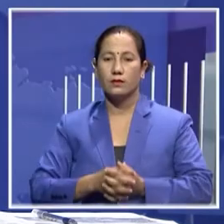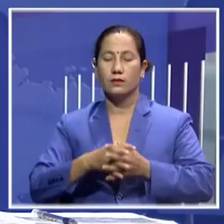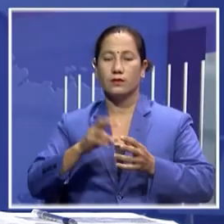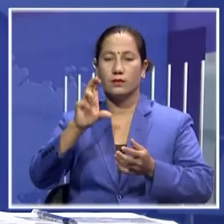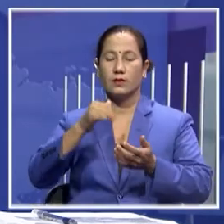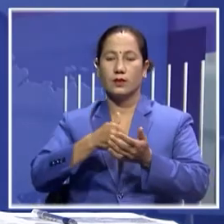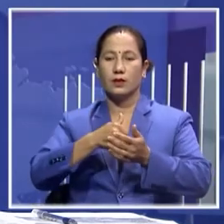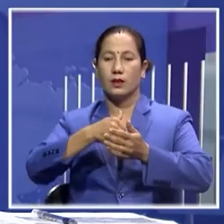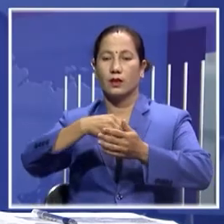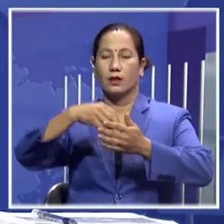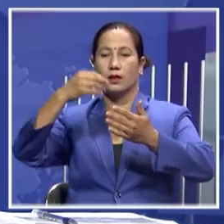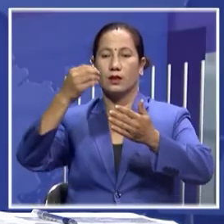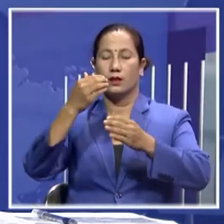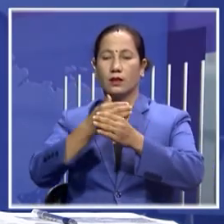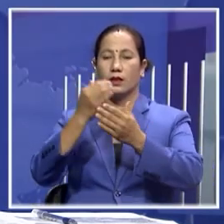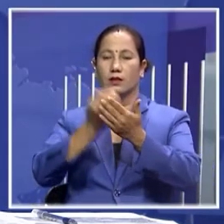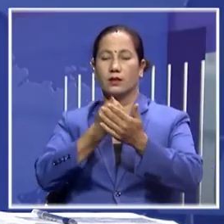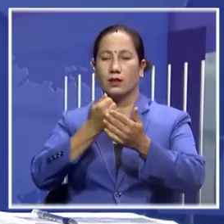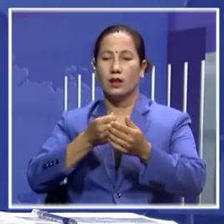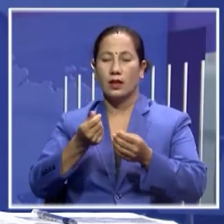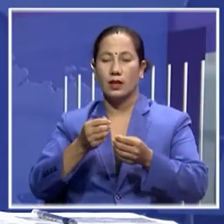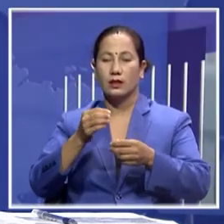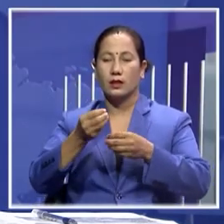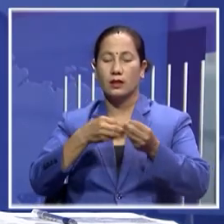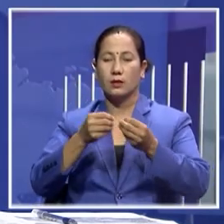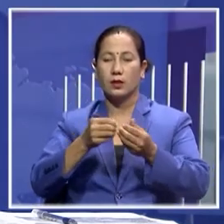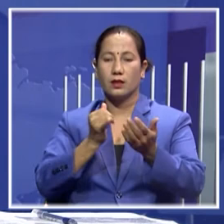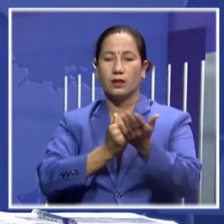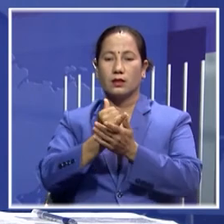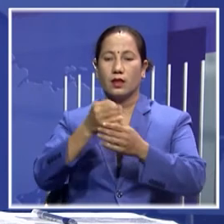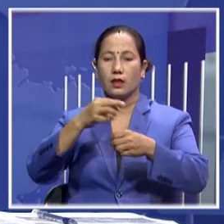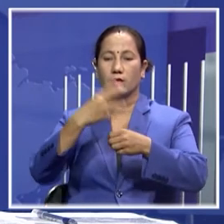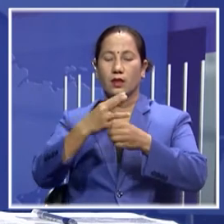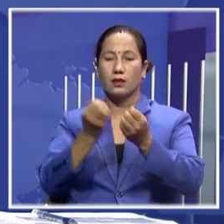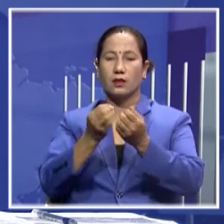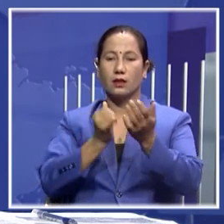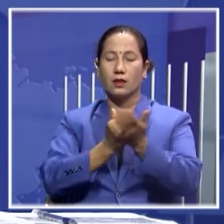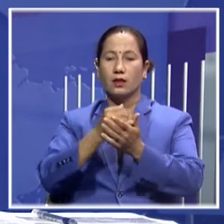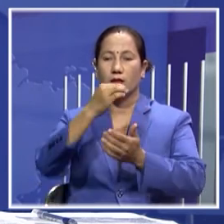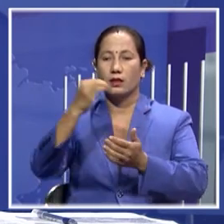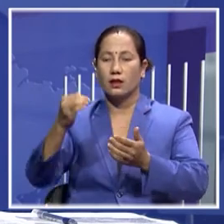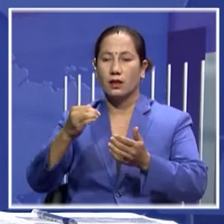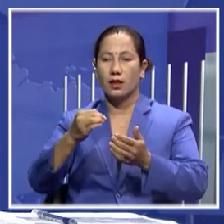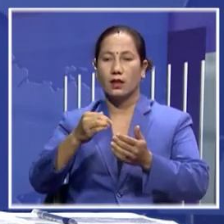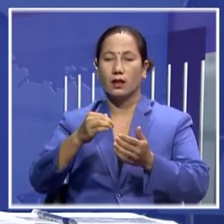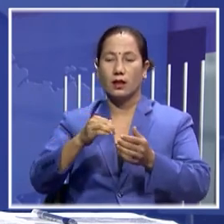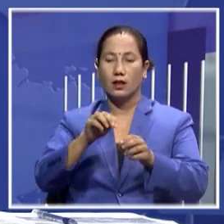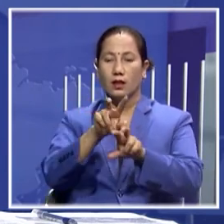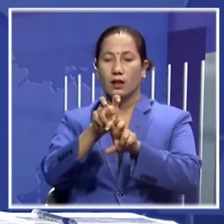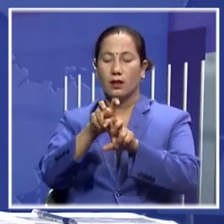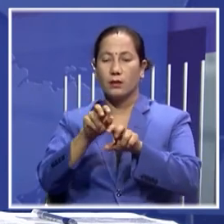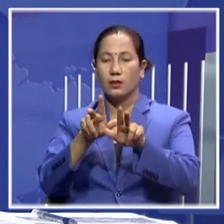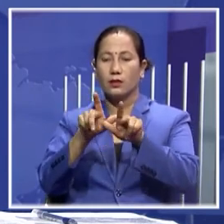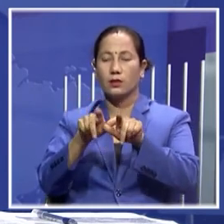दाङका सहकारी संस्थाले सीमित आर्थिक कारोबार मात्रै होइन, किसानले उत्पादन गरेका कृषि तथा पशुपक्षी बजारीकरण गर्न